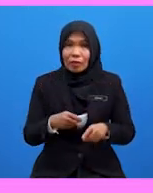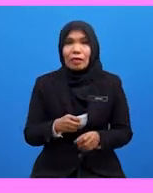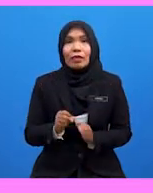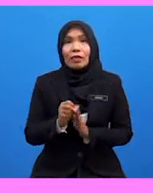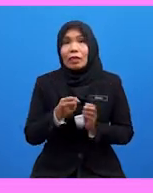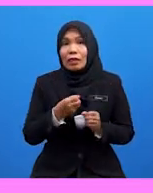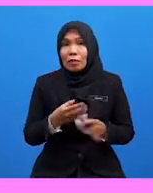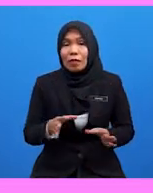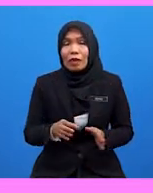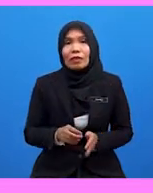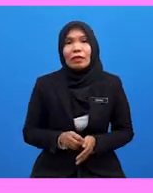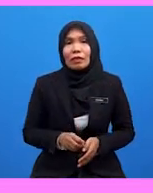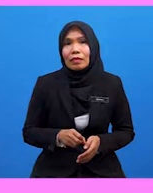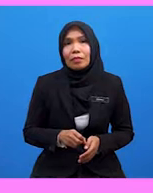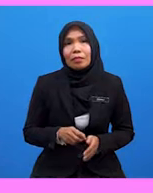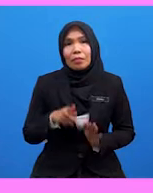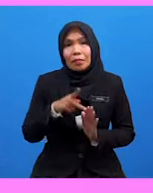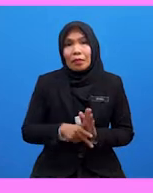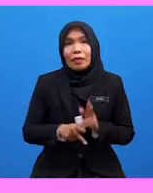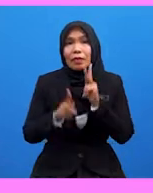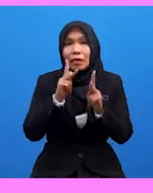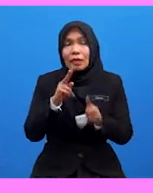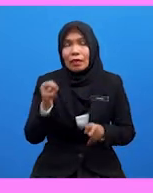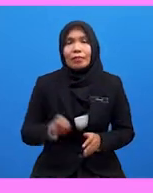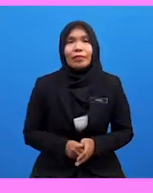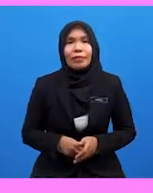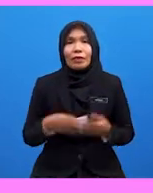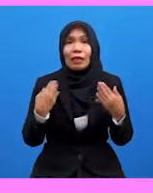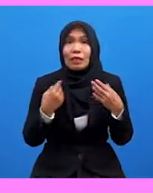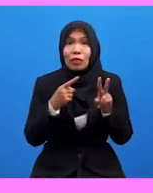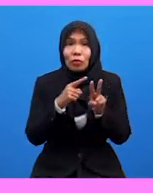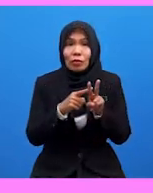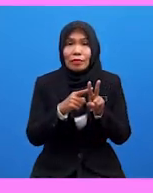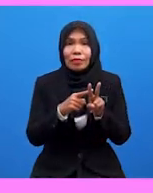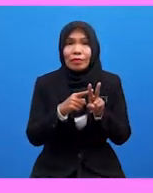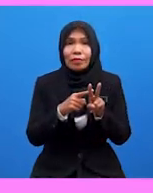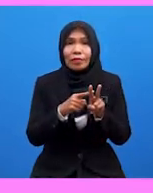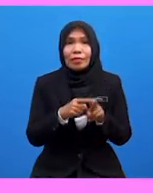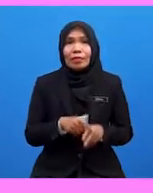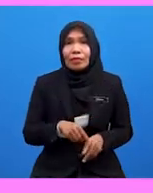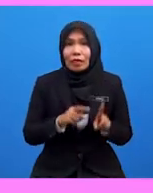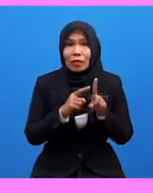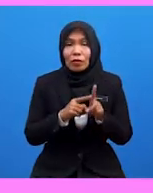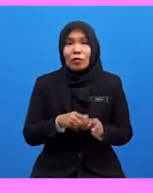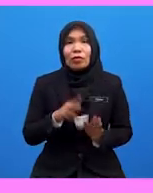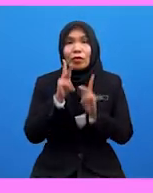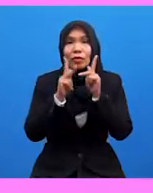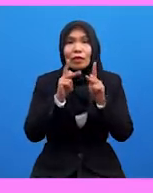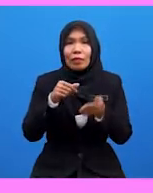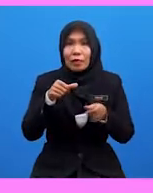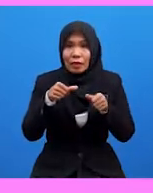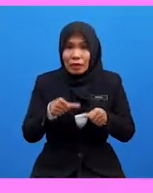selepas sesuatu perkataan. Terbahagi kepada dua jenis, iaitu kata penekan dan